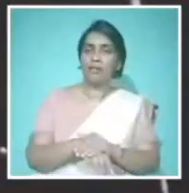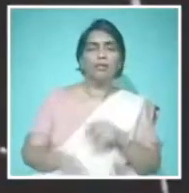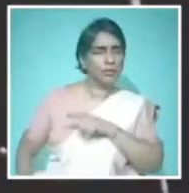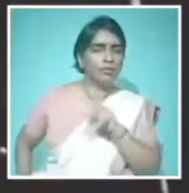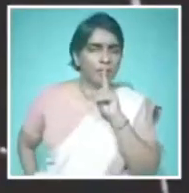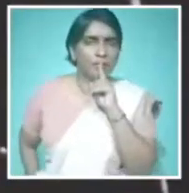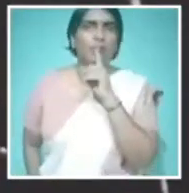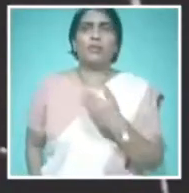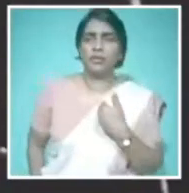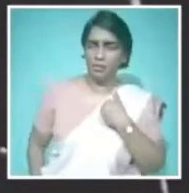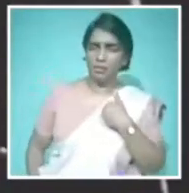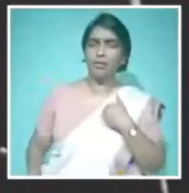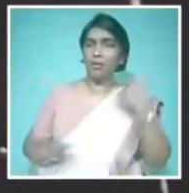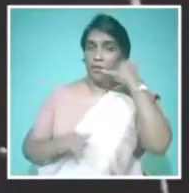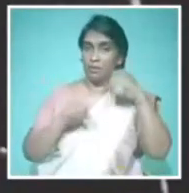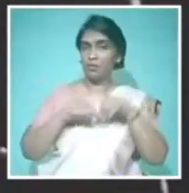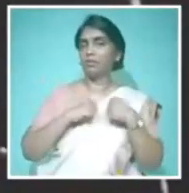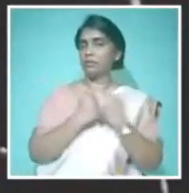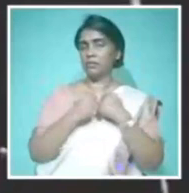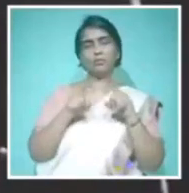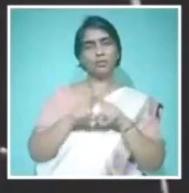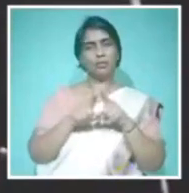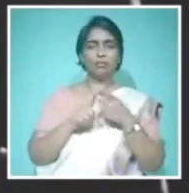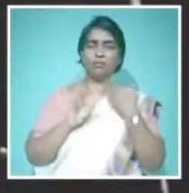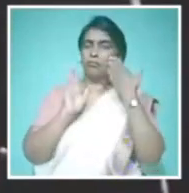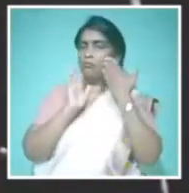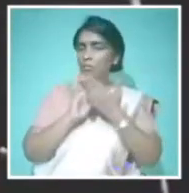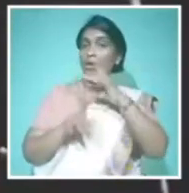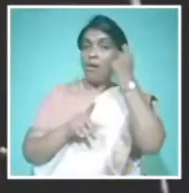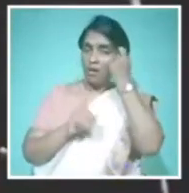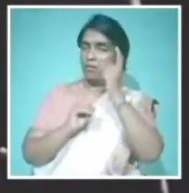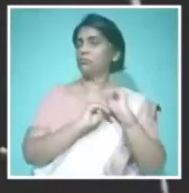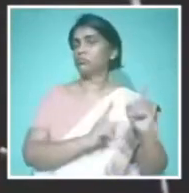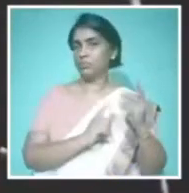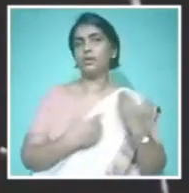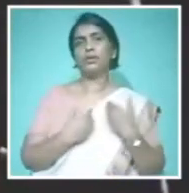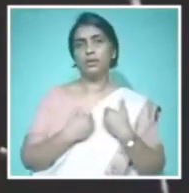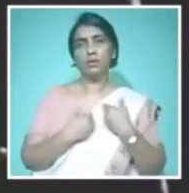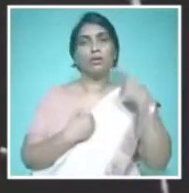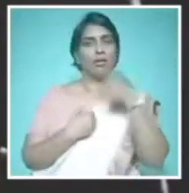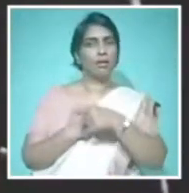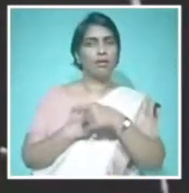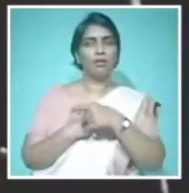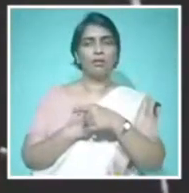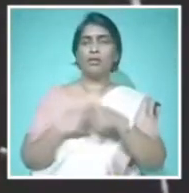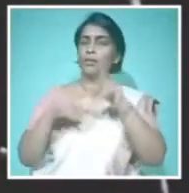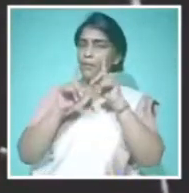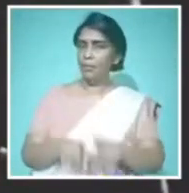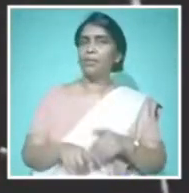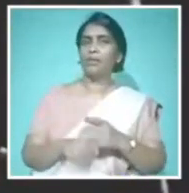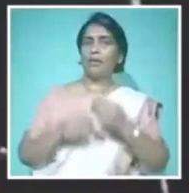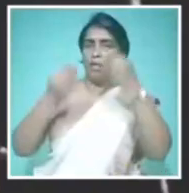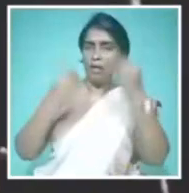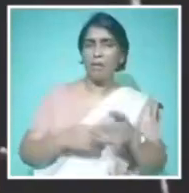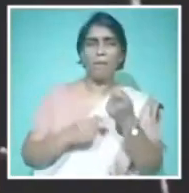Insa api samake jana bela eke vidi ot peni jinde mata badi iburane. Insa meva meva ke akadawa